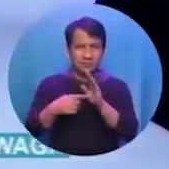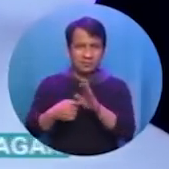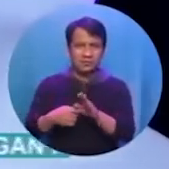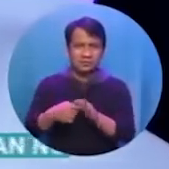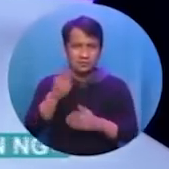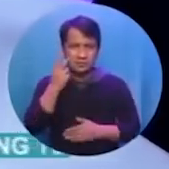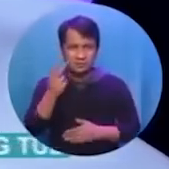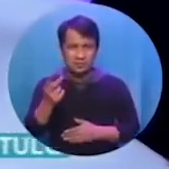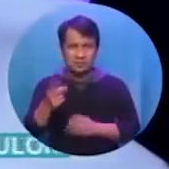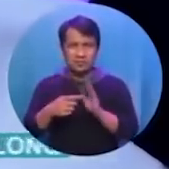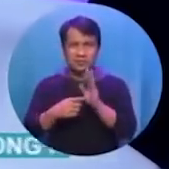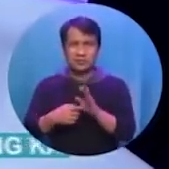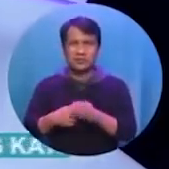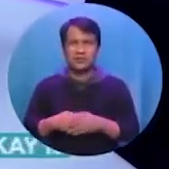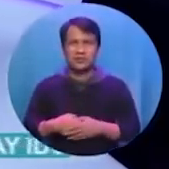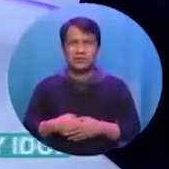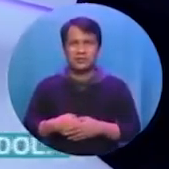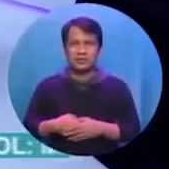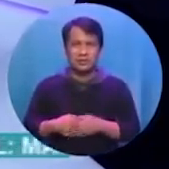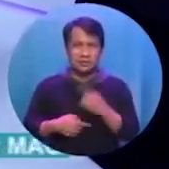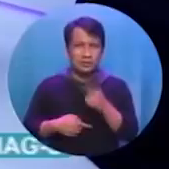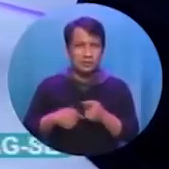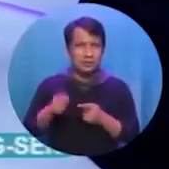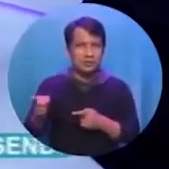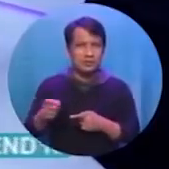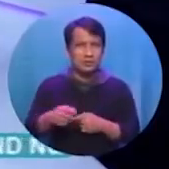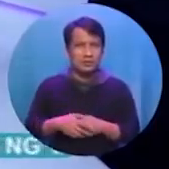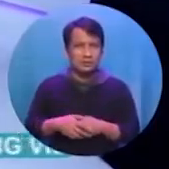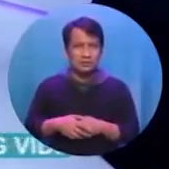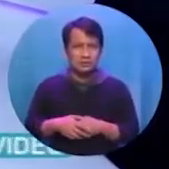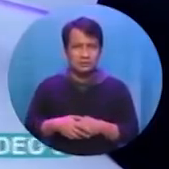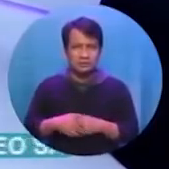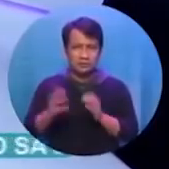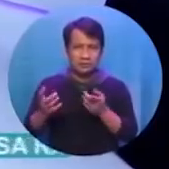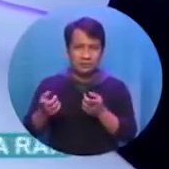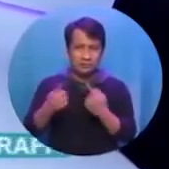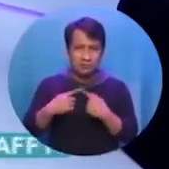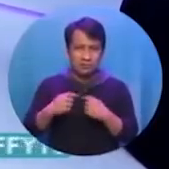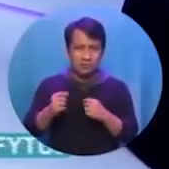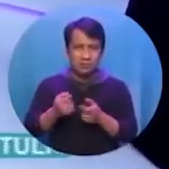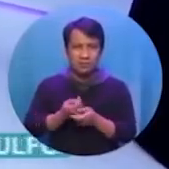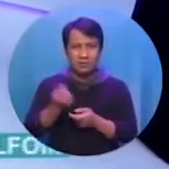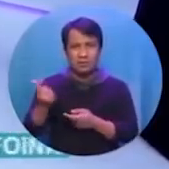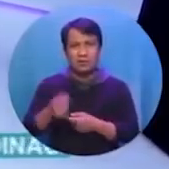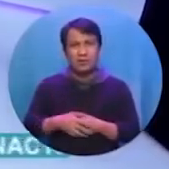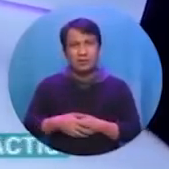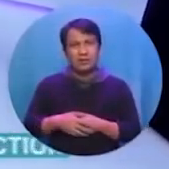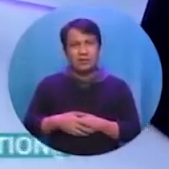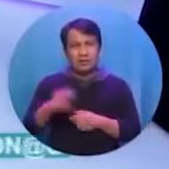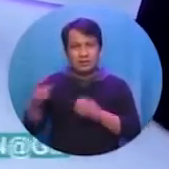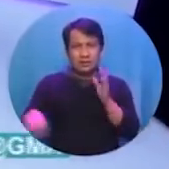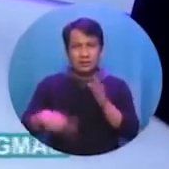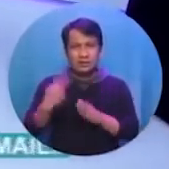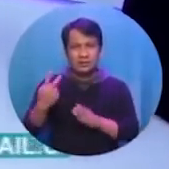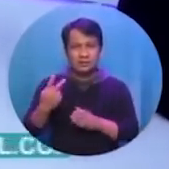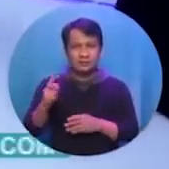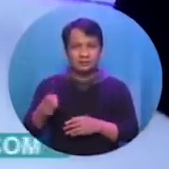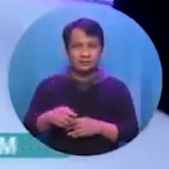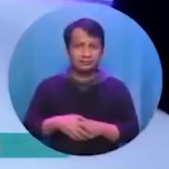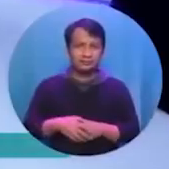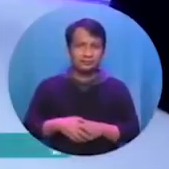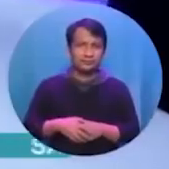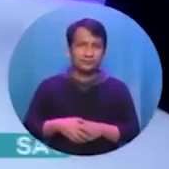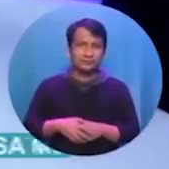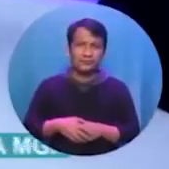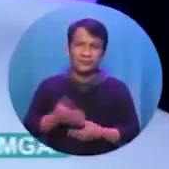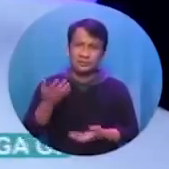yun ang napapatulfo. Pero itong si ma'am, hindi. Hindi sige po siya sumasagot. Hindi sumasagot, tinabla tayo. Opo, dalawang beses na po niya denial. Okay,